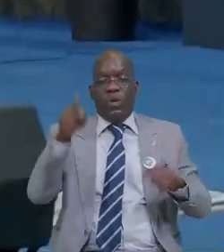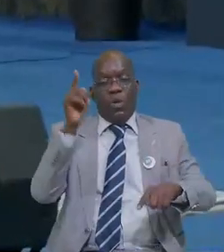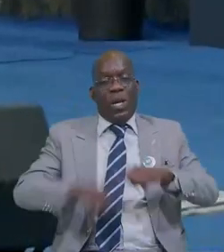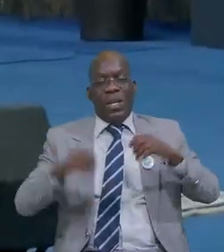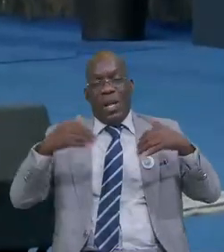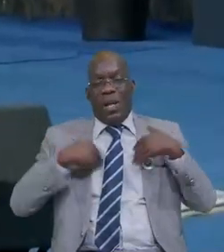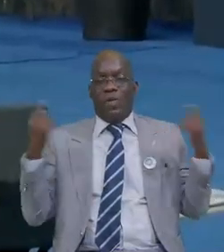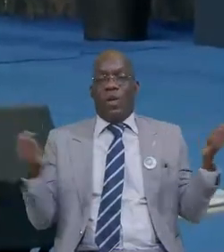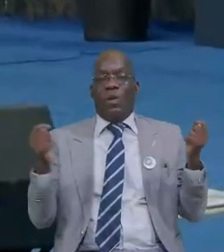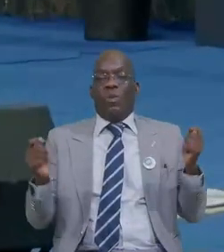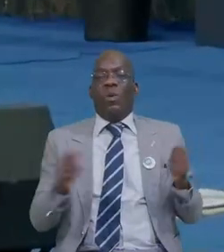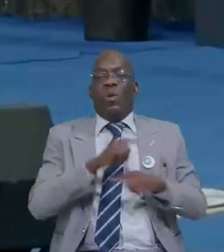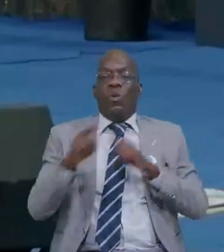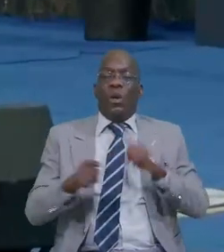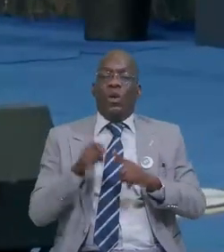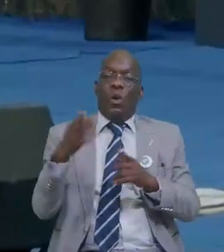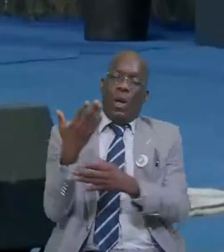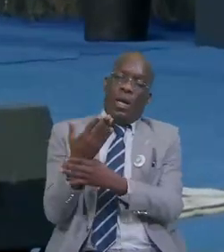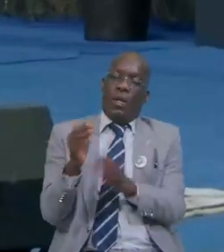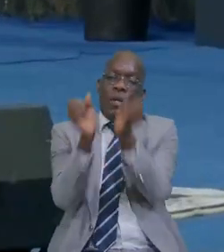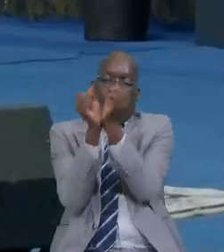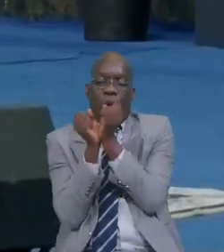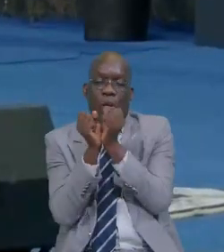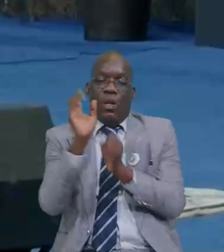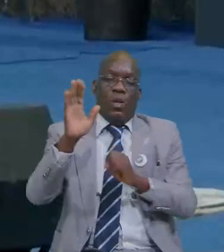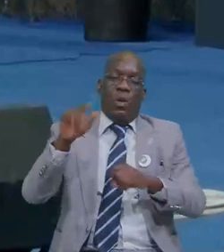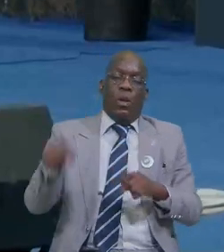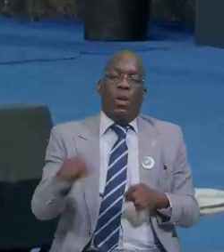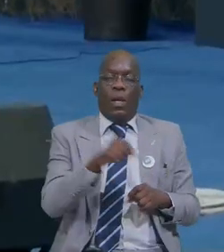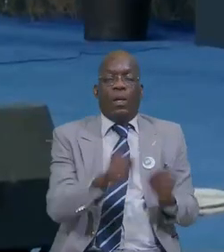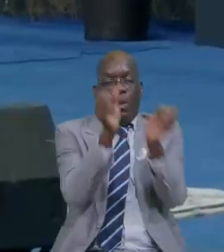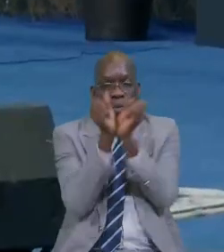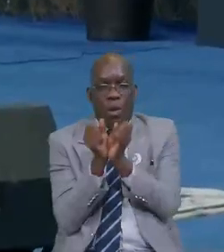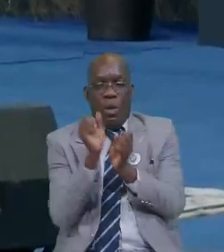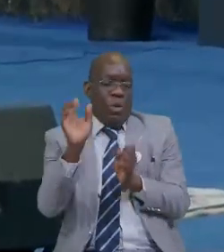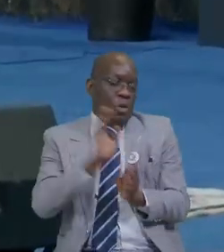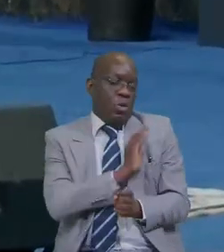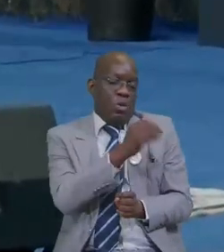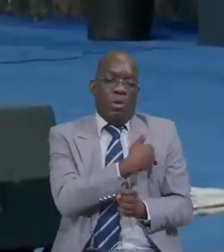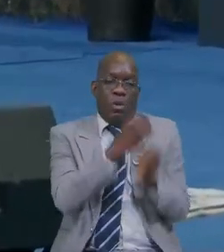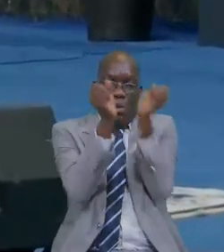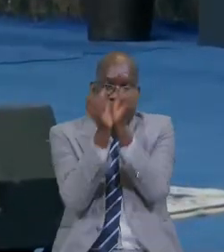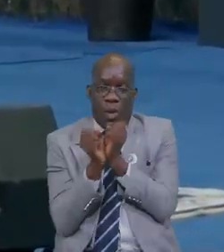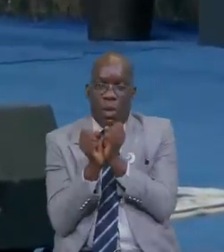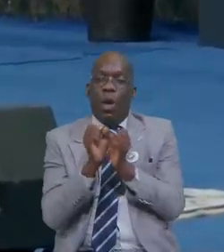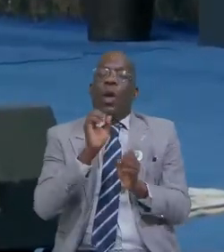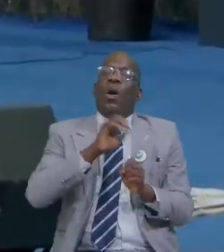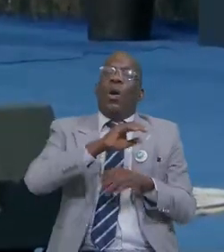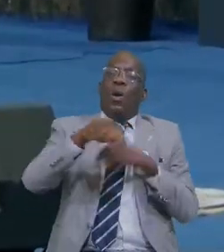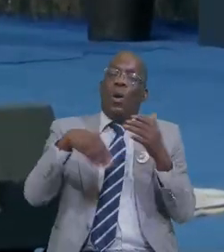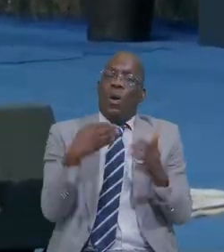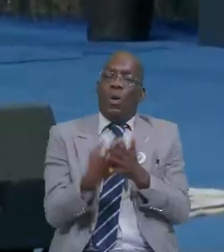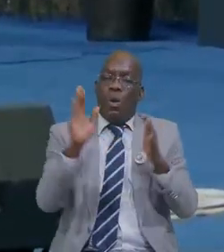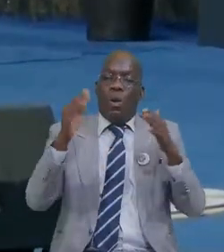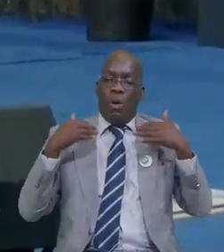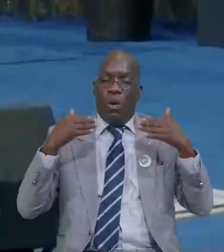êtes lié, si les mains sont liées, si vos pieds sont liés, et que votre cœur est lié, votre âme est liée, que toute votre personnalité est